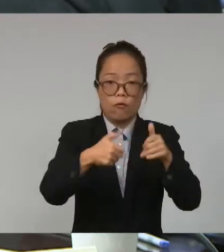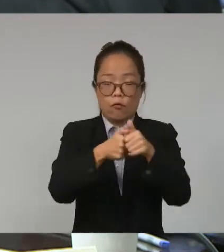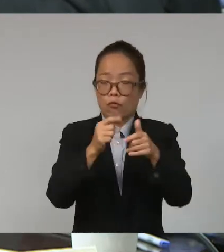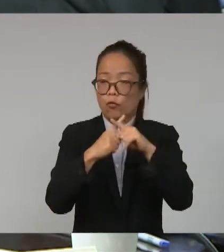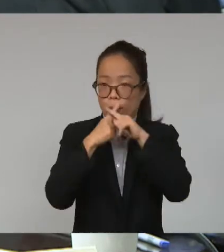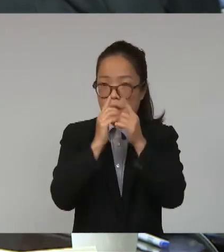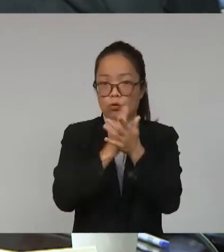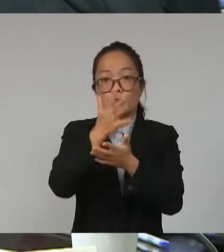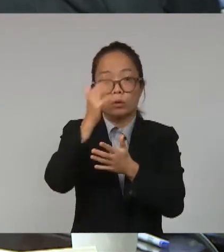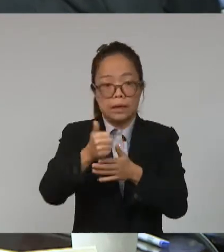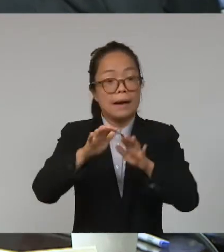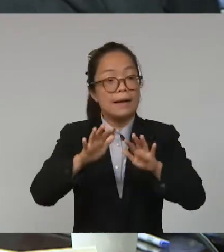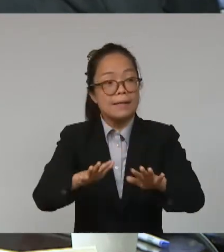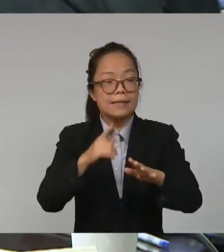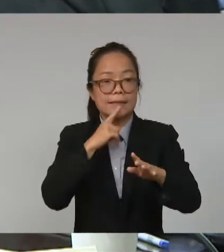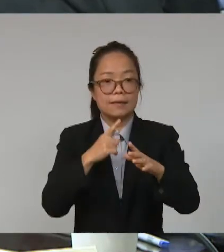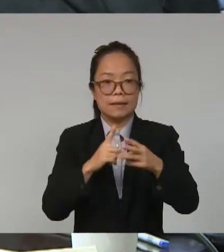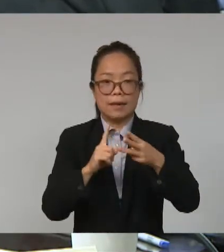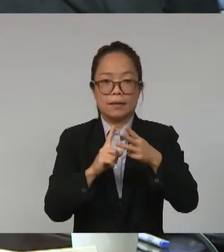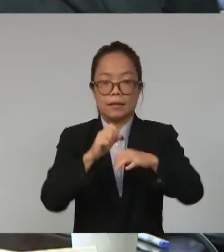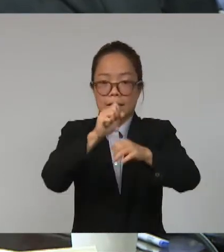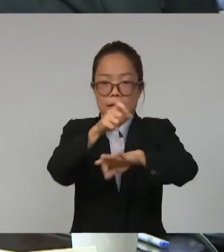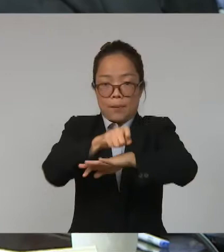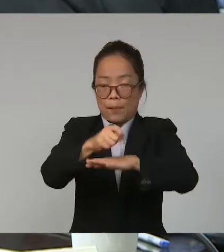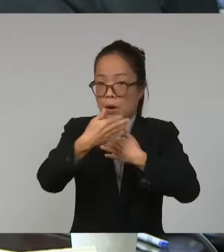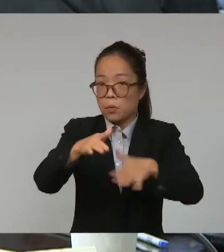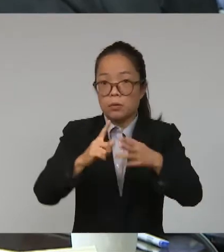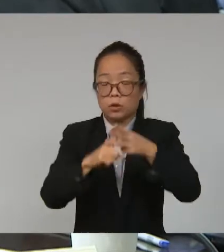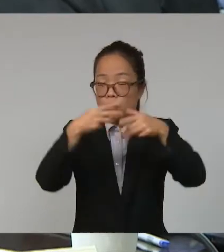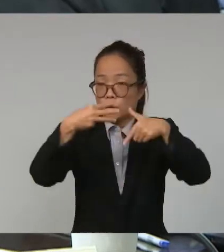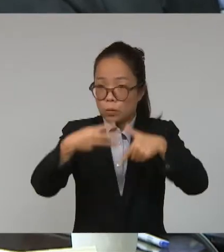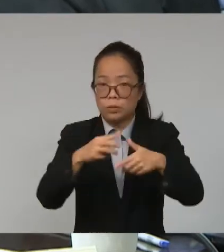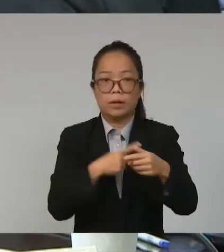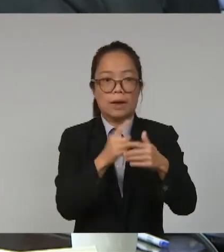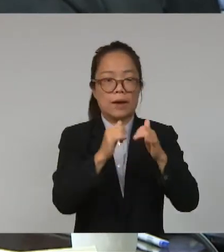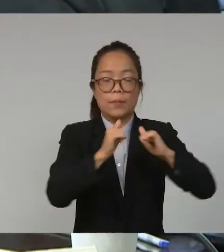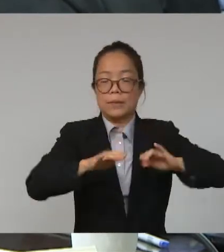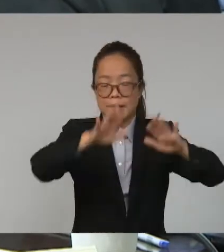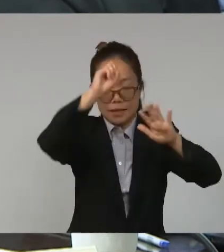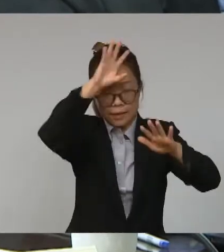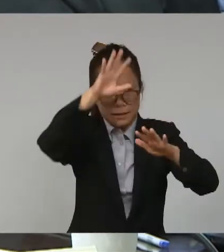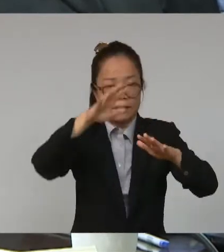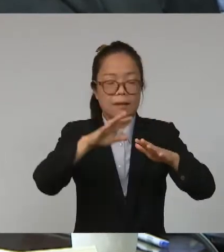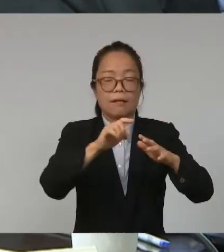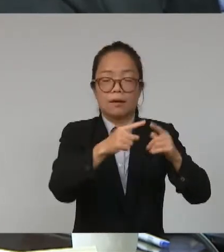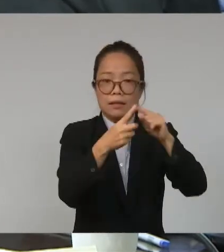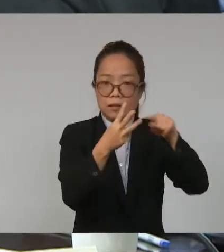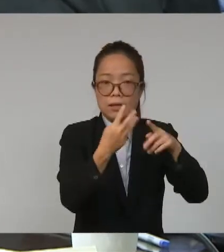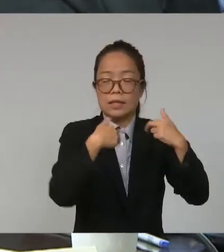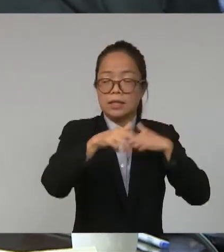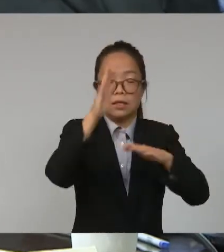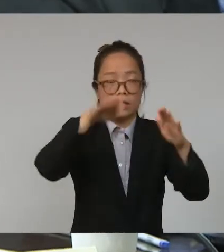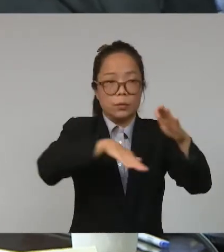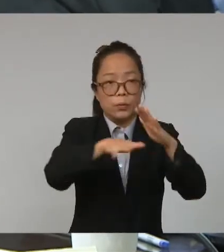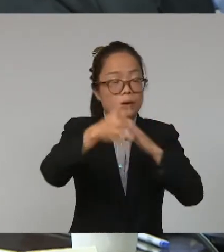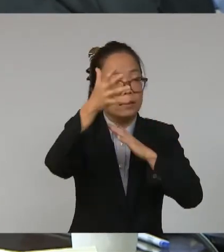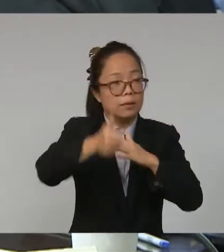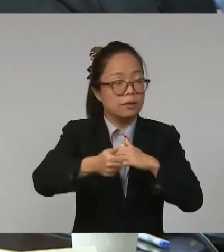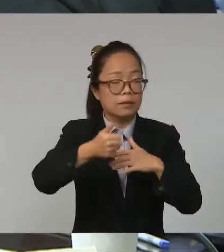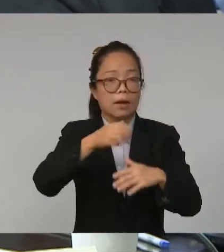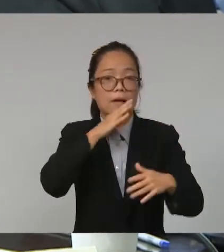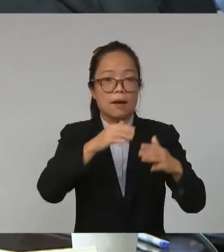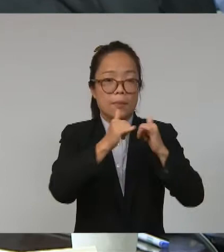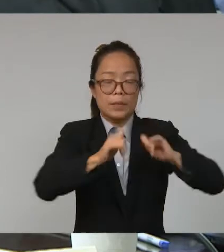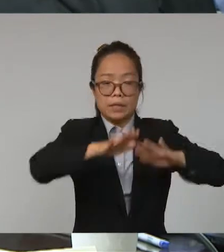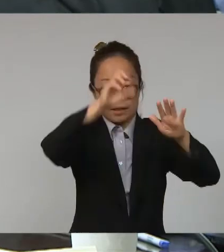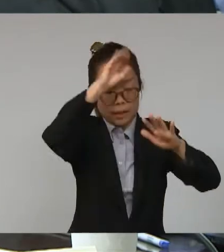府宪改办公室主任吕进义、民进党秘书长林佳龙、行政院长苏贞昌、民进党